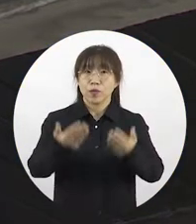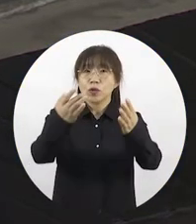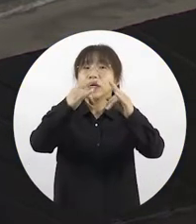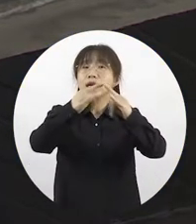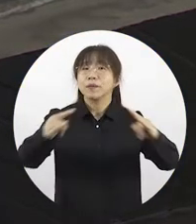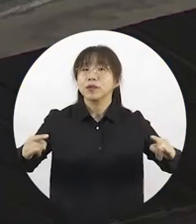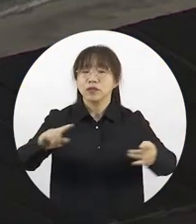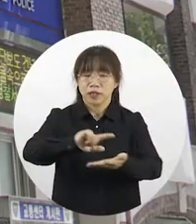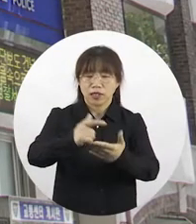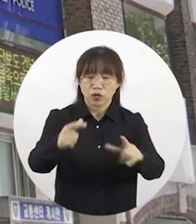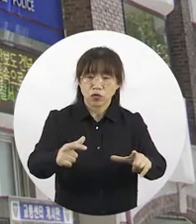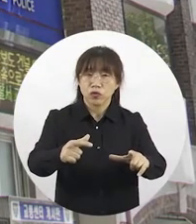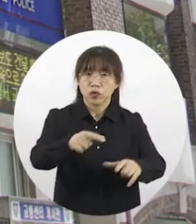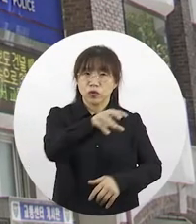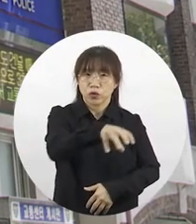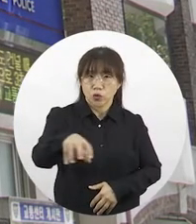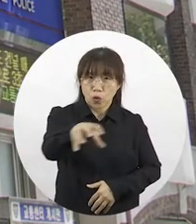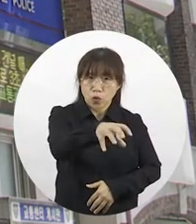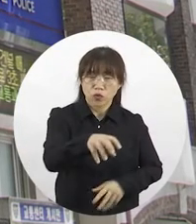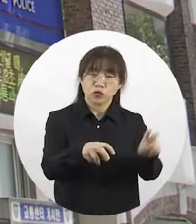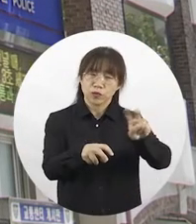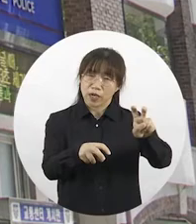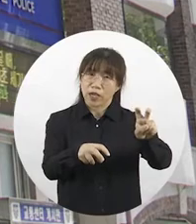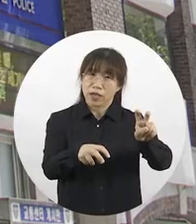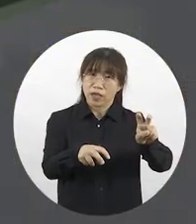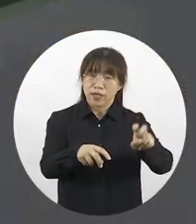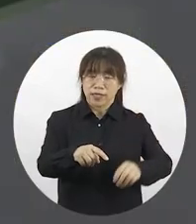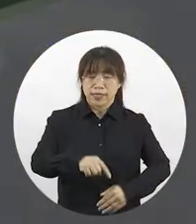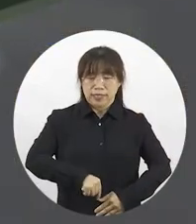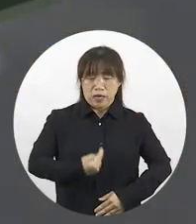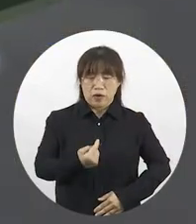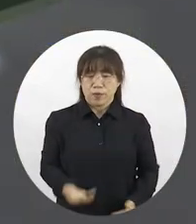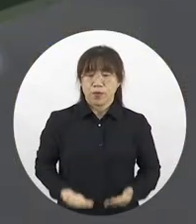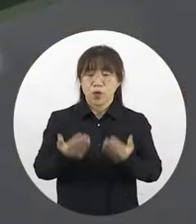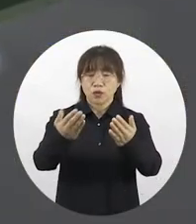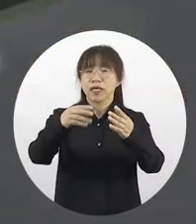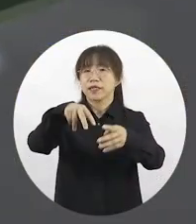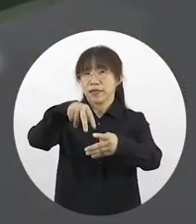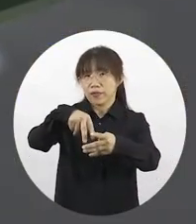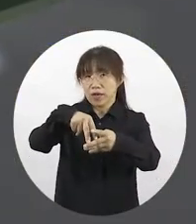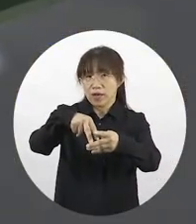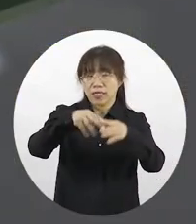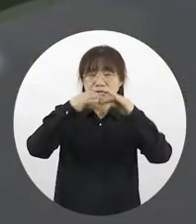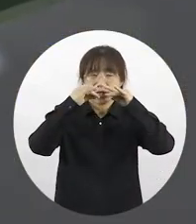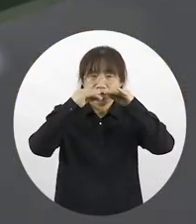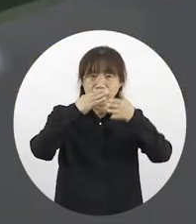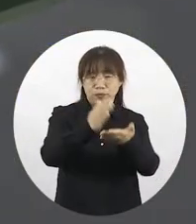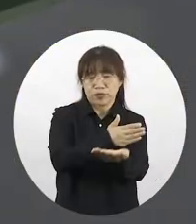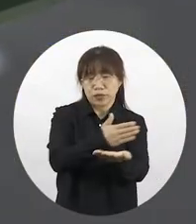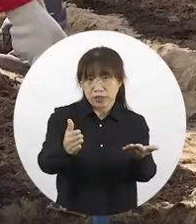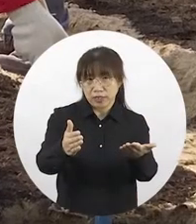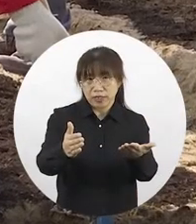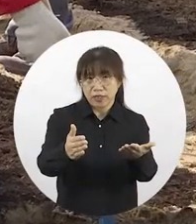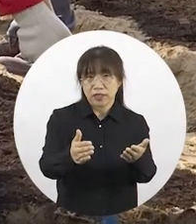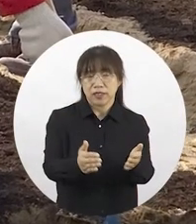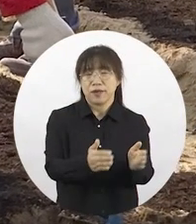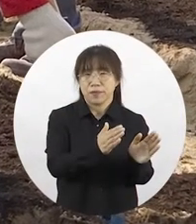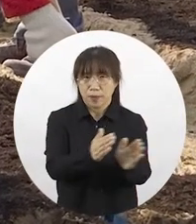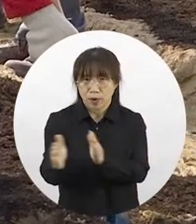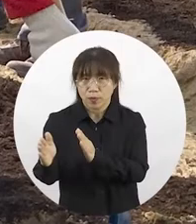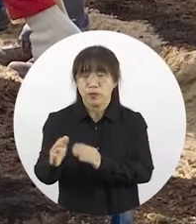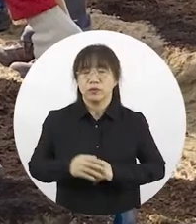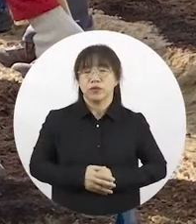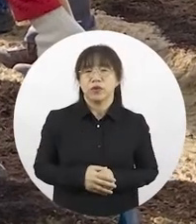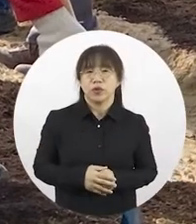자원봉사 캠프는 강서구 20개 동 주민센터에 설치된 소규모 자원봉사센터로 쓰레기 분리수거 교육과